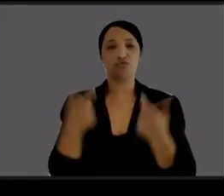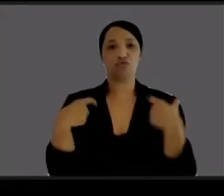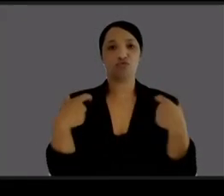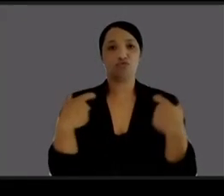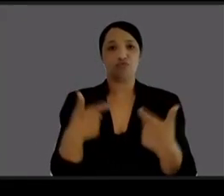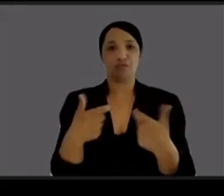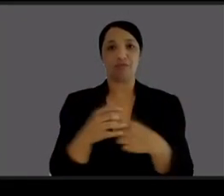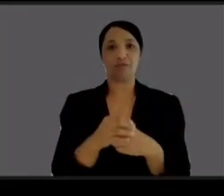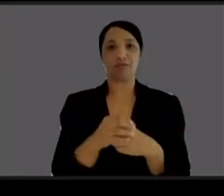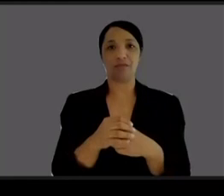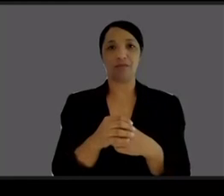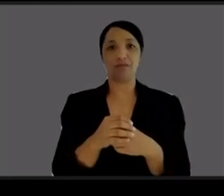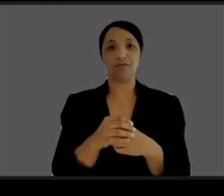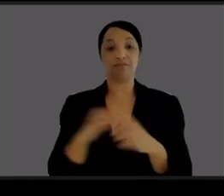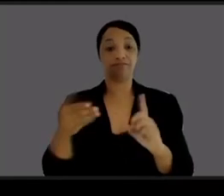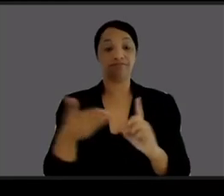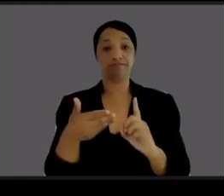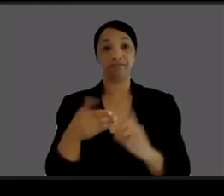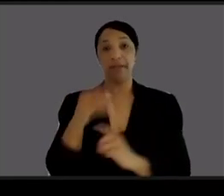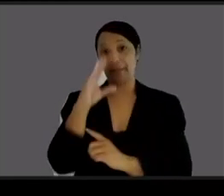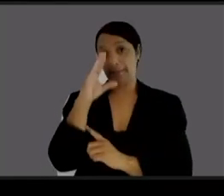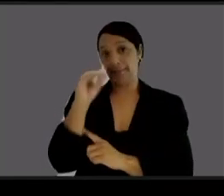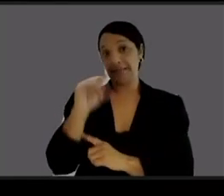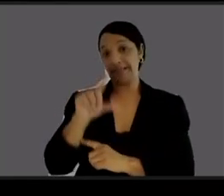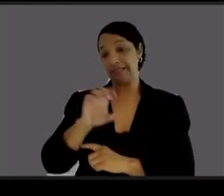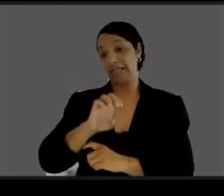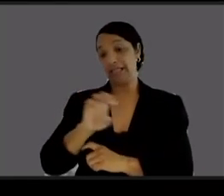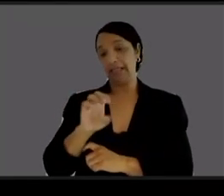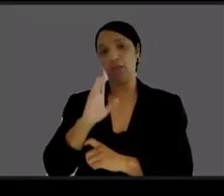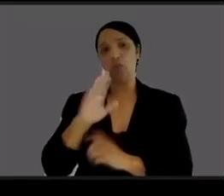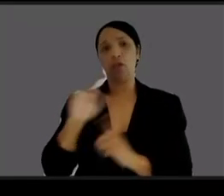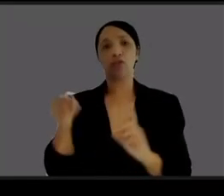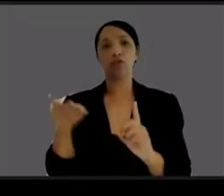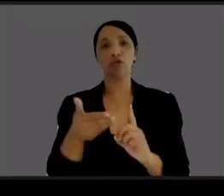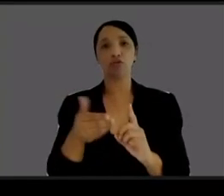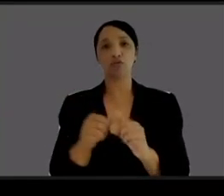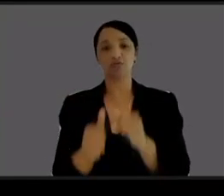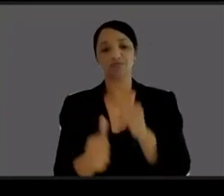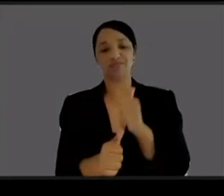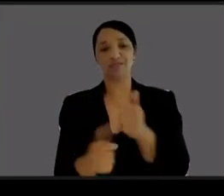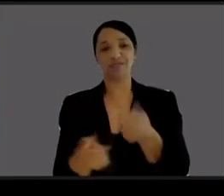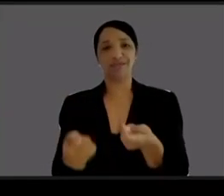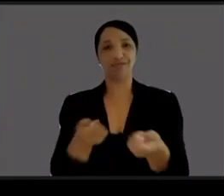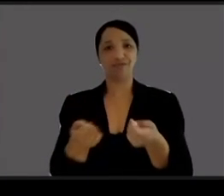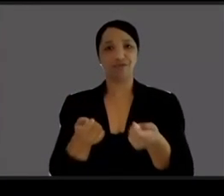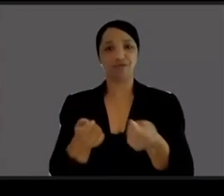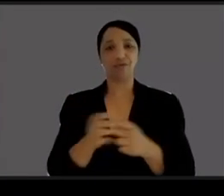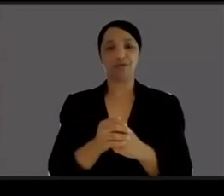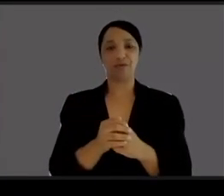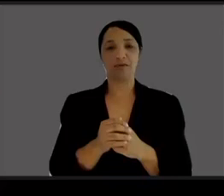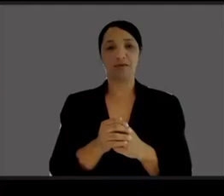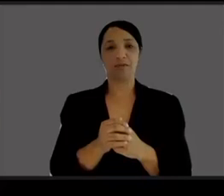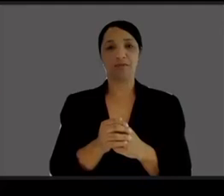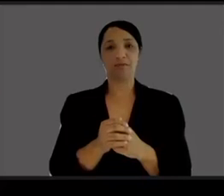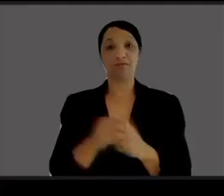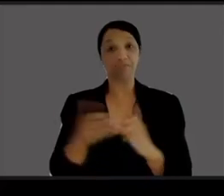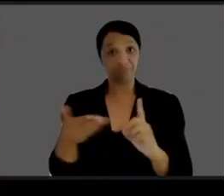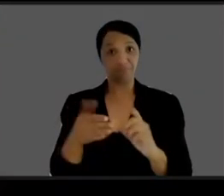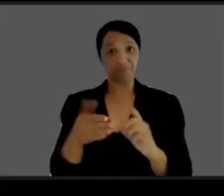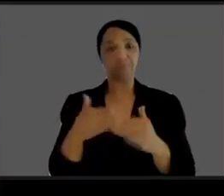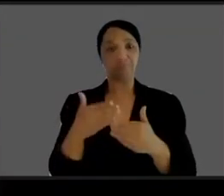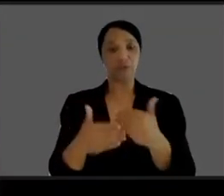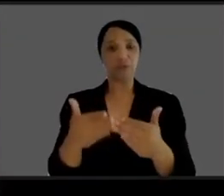على الشاشه و سوف يقدم لنا السيد